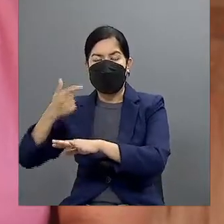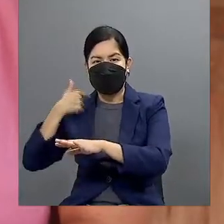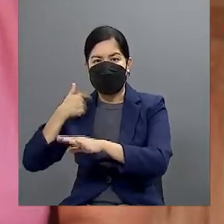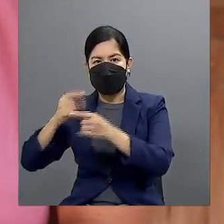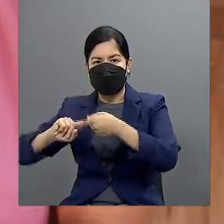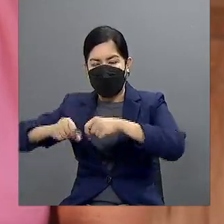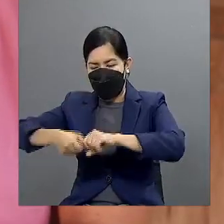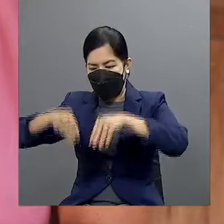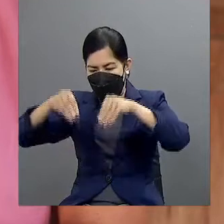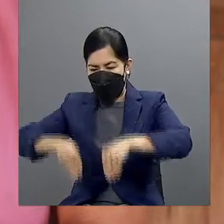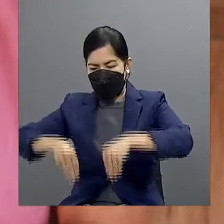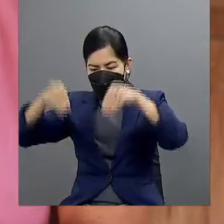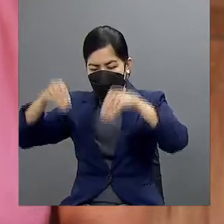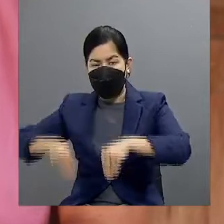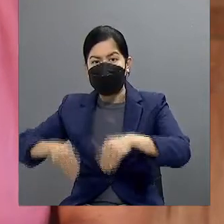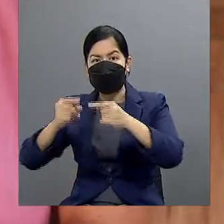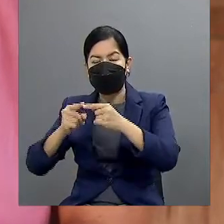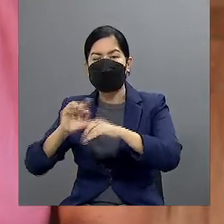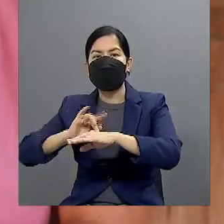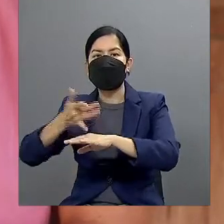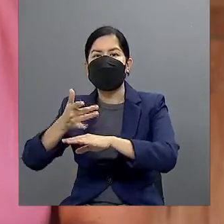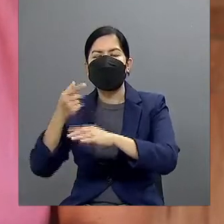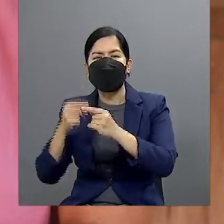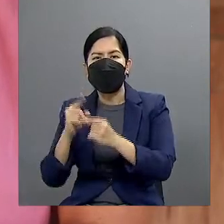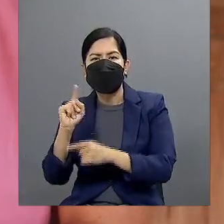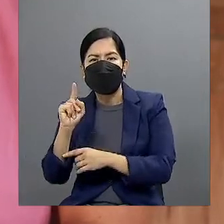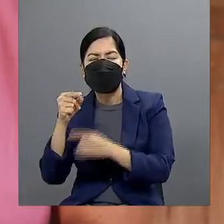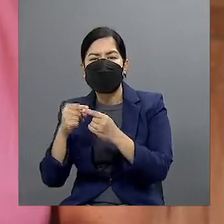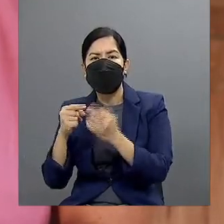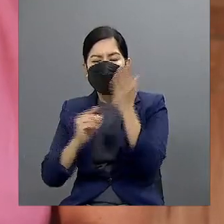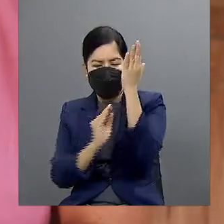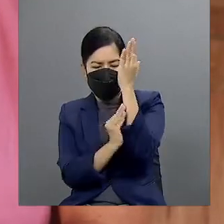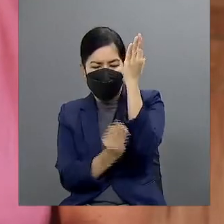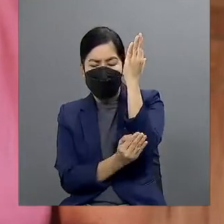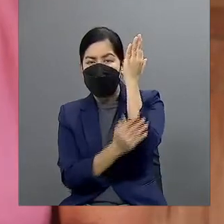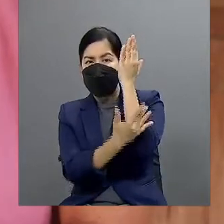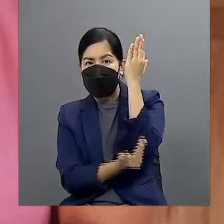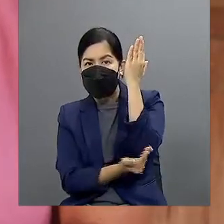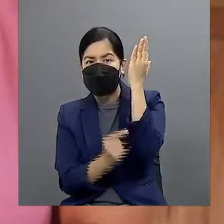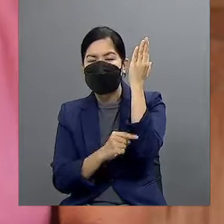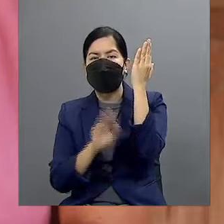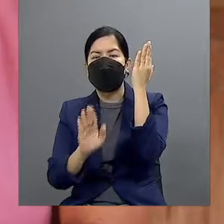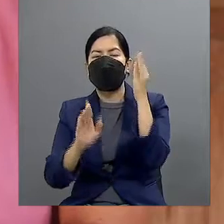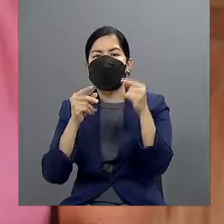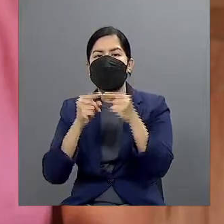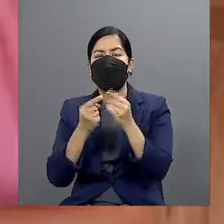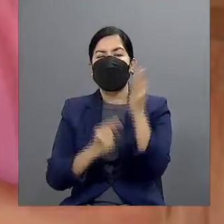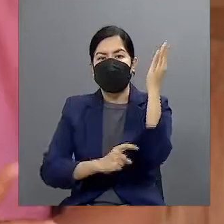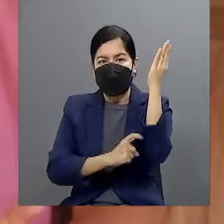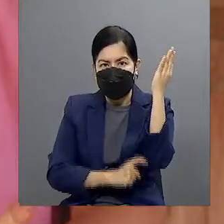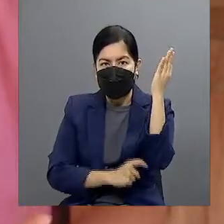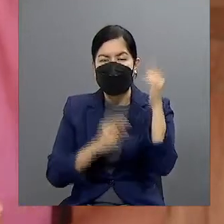เปลือกยางพาราใบหูกวางแล้วก็มีสตอด้วยนะคะสต